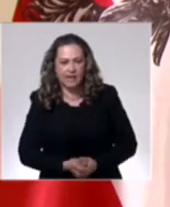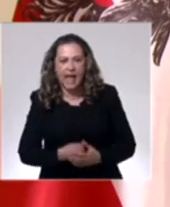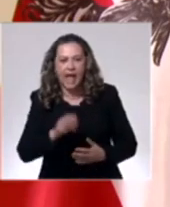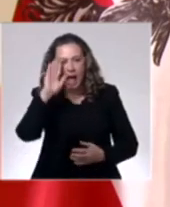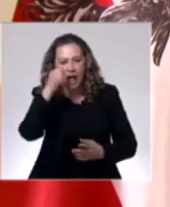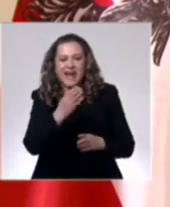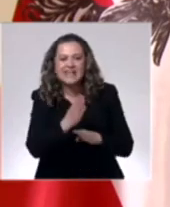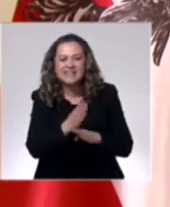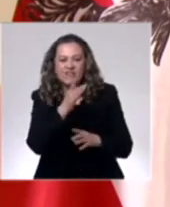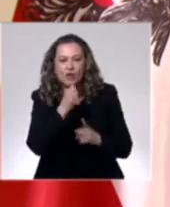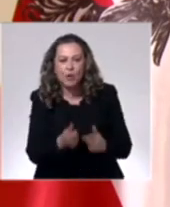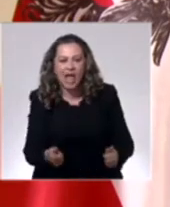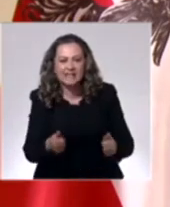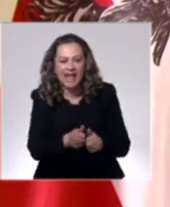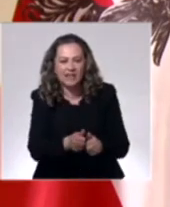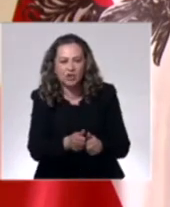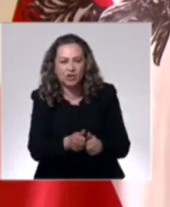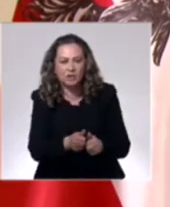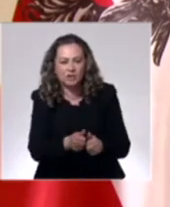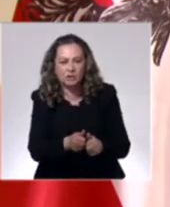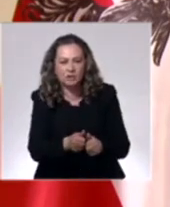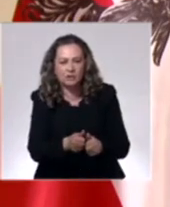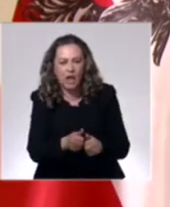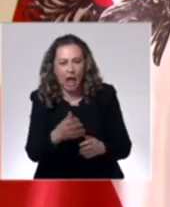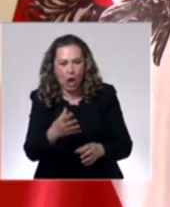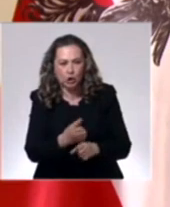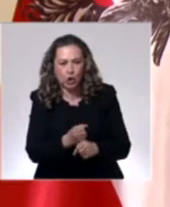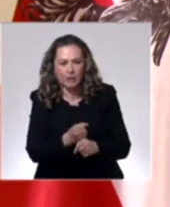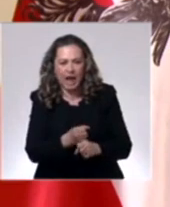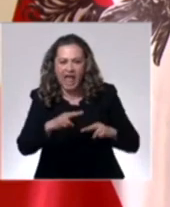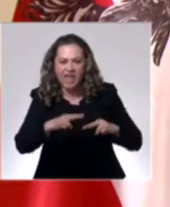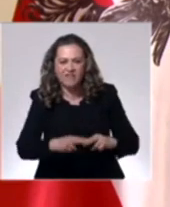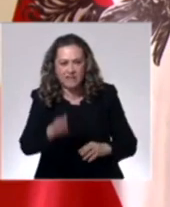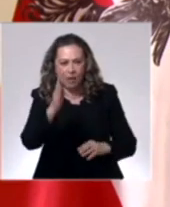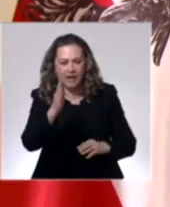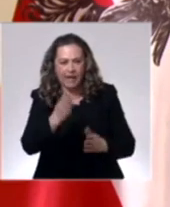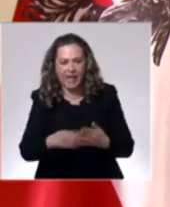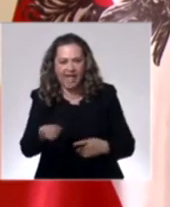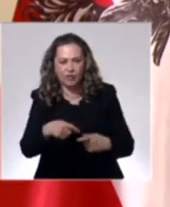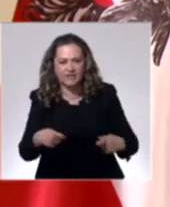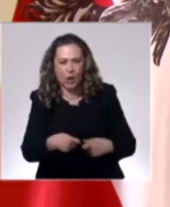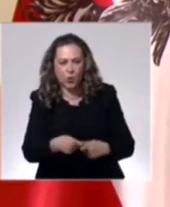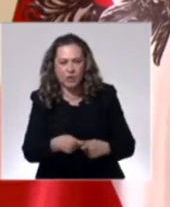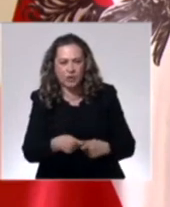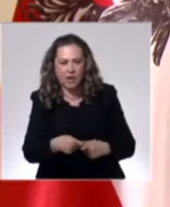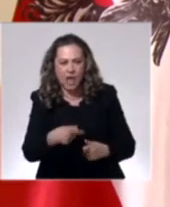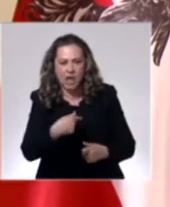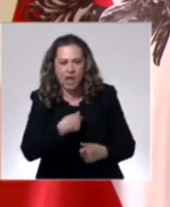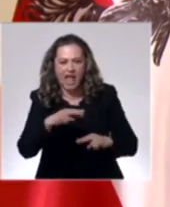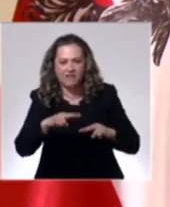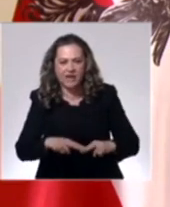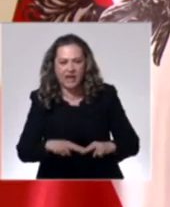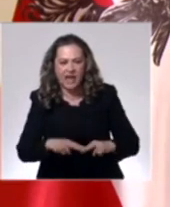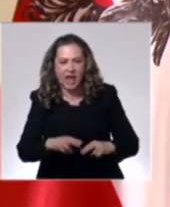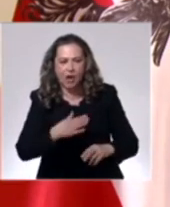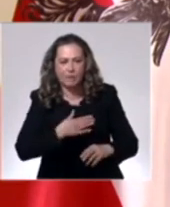и Северна Македонија заеднички да добијат реална перспектива во Европската унија. Ние сме на мислење дека